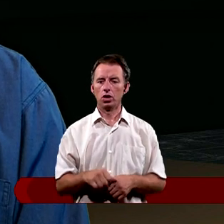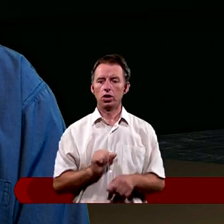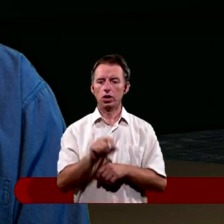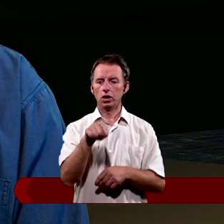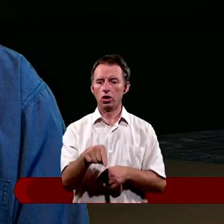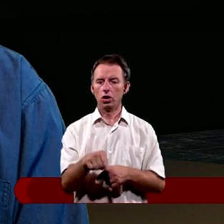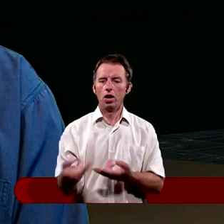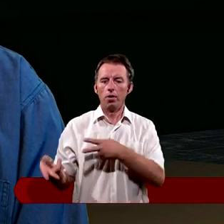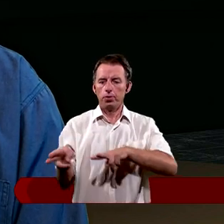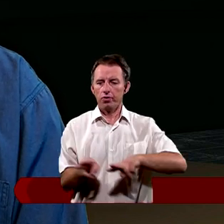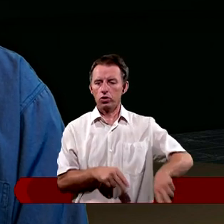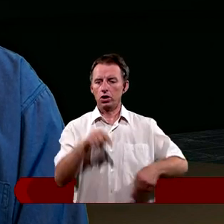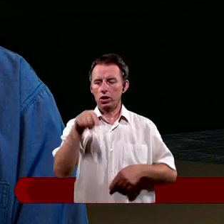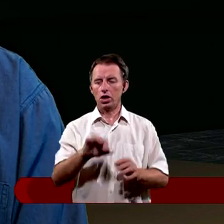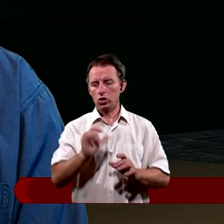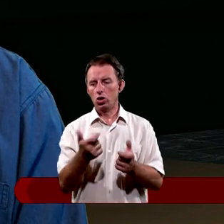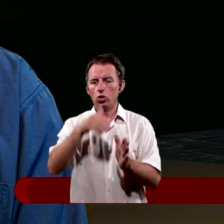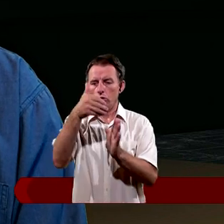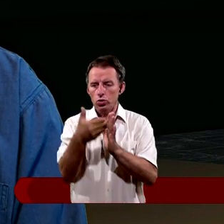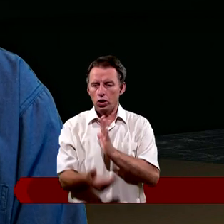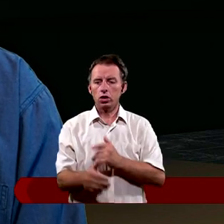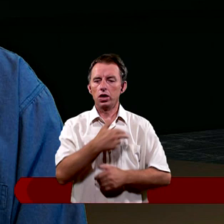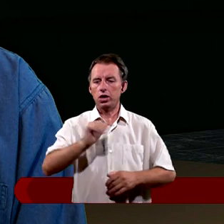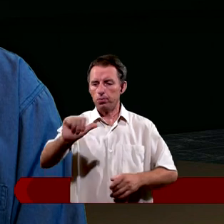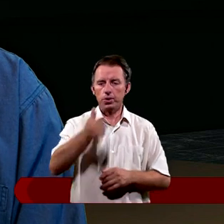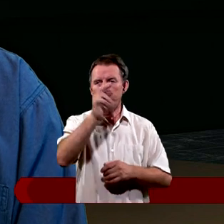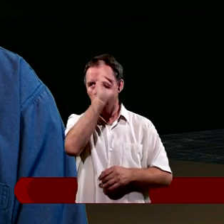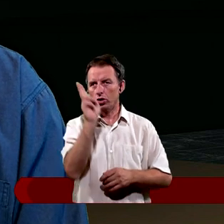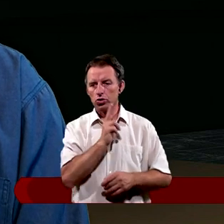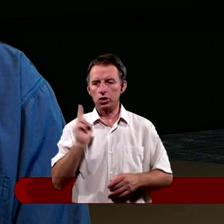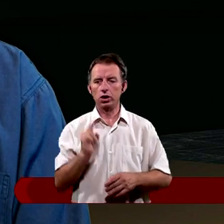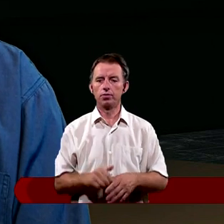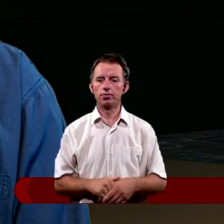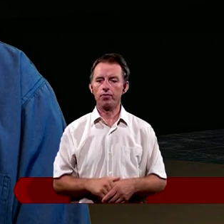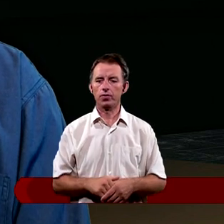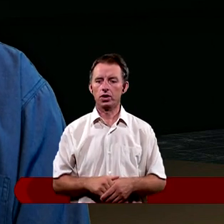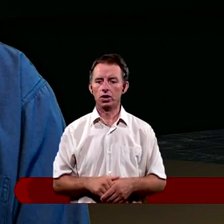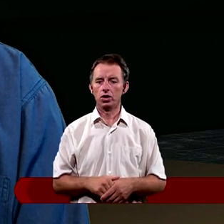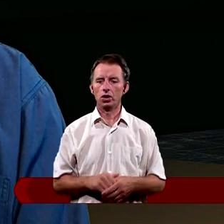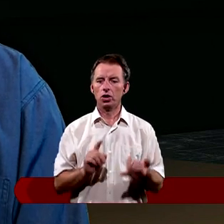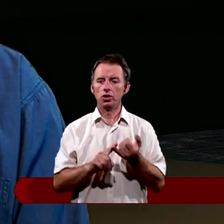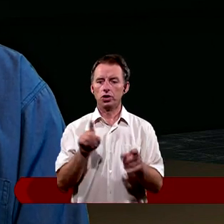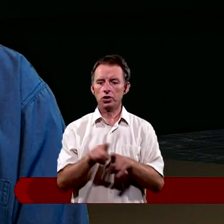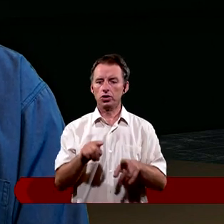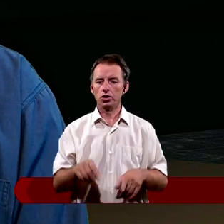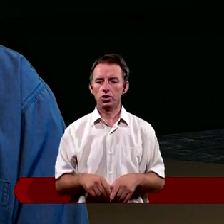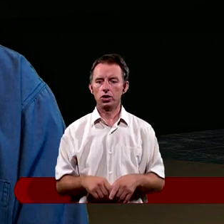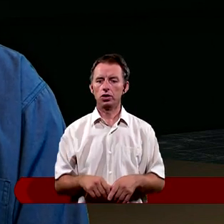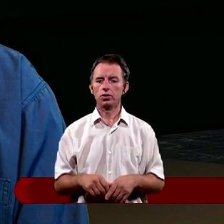to przywrócenia tego, co utracili nasi pierwsi rodzice. I